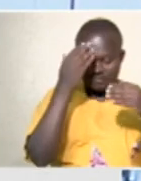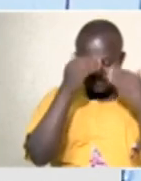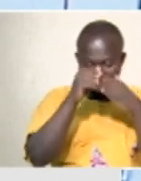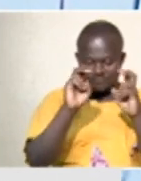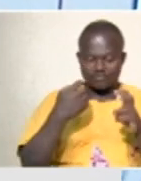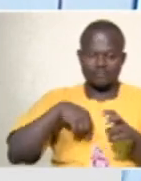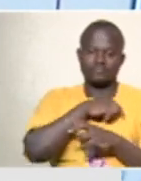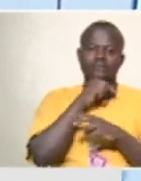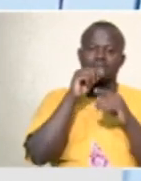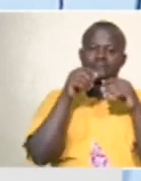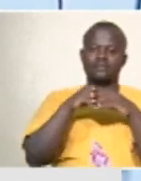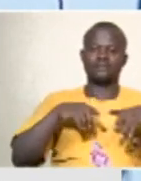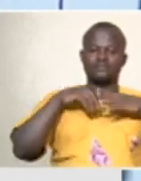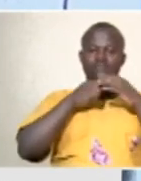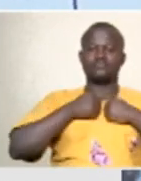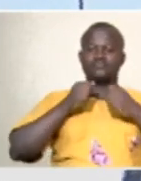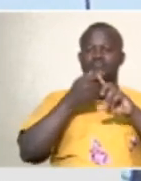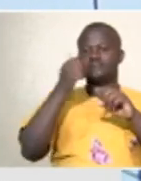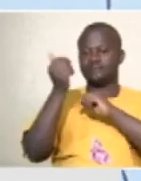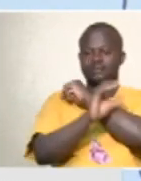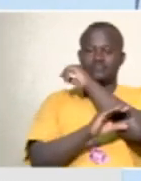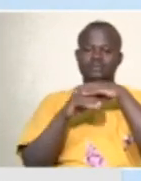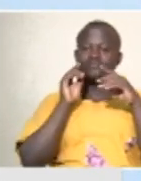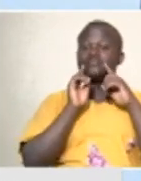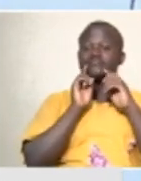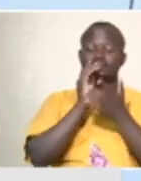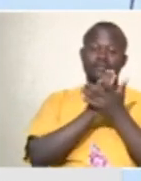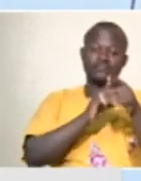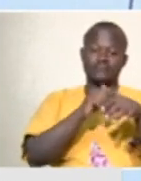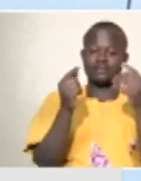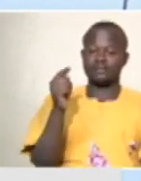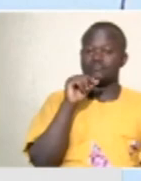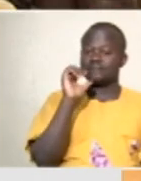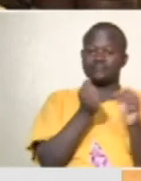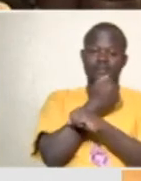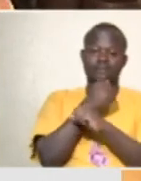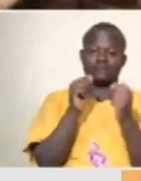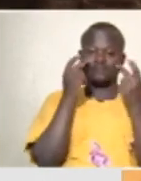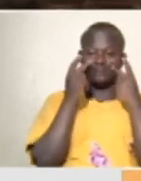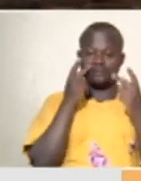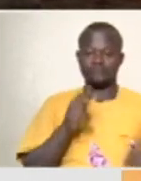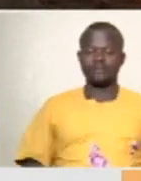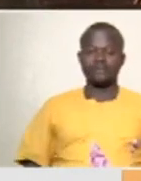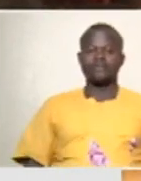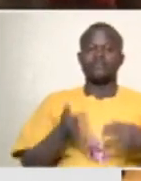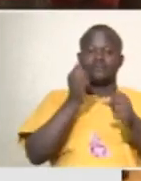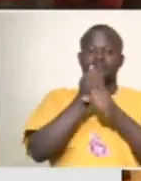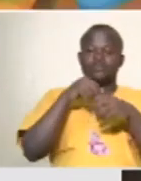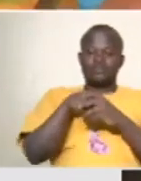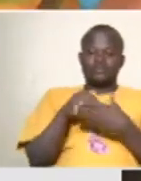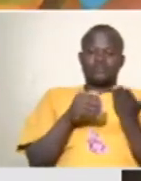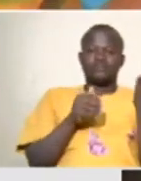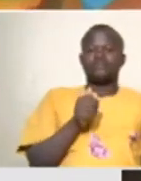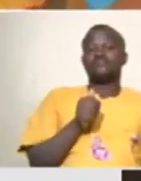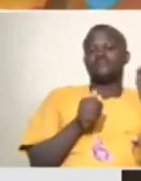budodo buva mu Rwanda buva hanze hari amabara amwe n'amwe tudashobora kubona hari ubudodo butaboneka. Uretse abakora ibijyanye n'ubudozi hari